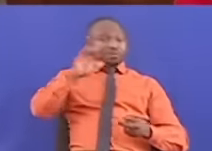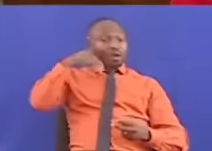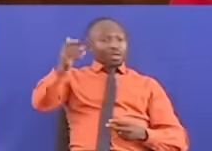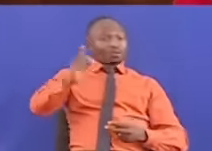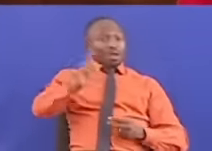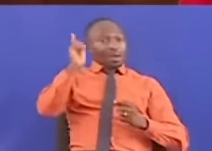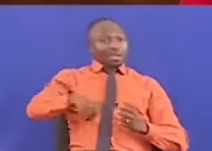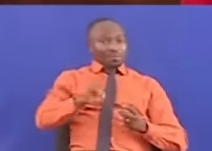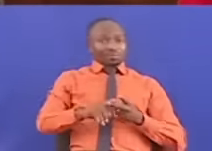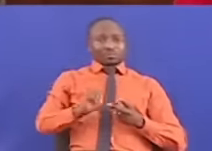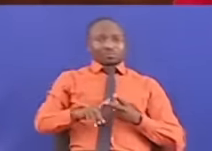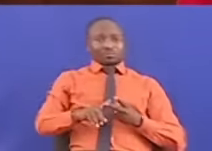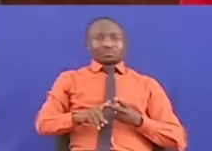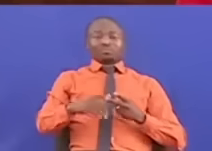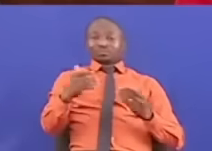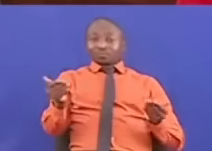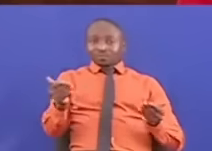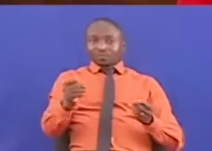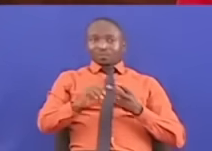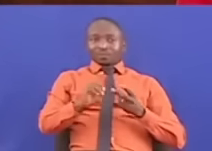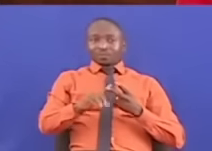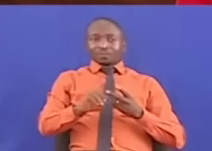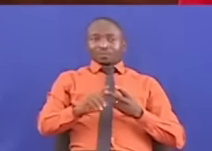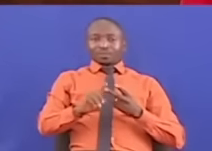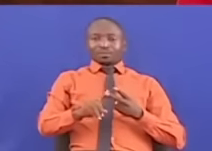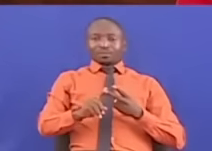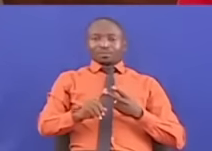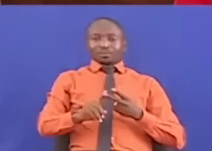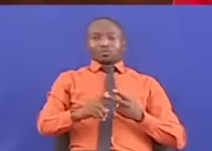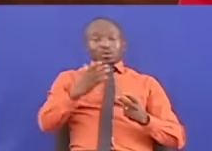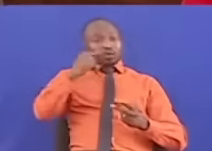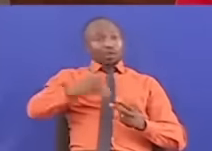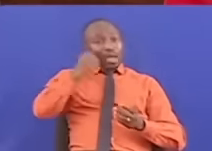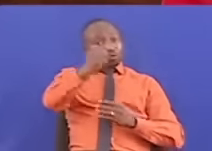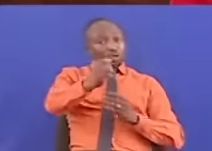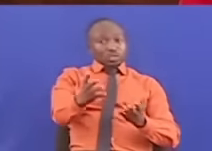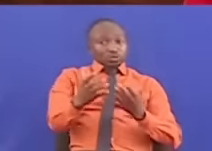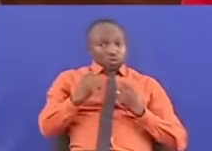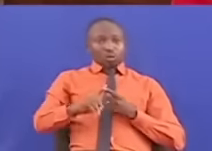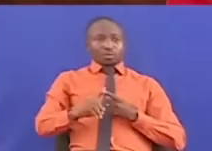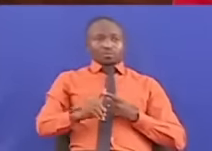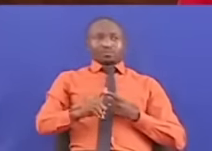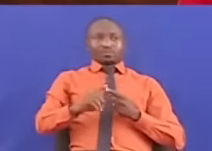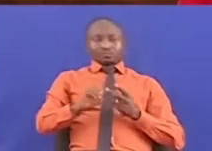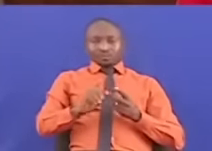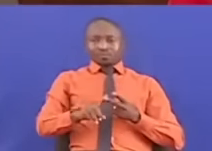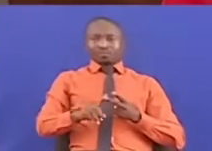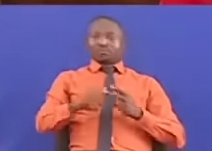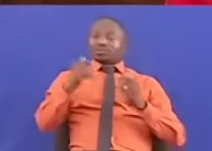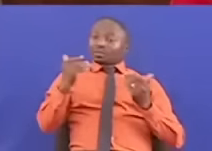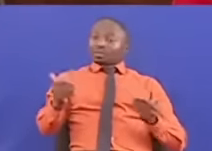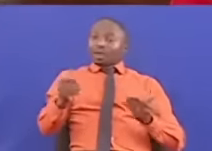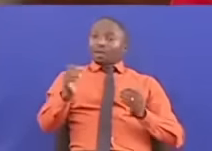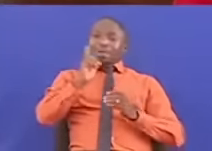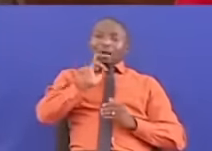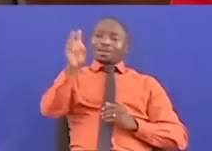nwo mungu akin uhai siwe kuch tena asante saka tu hatu ziwa kwa watu ambo wanam meshi rais